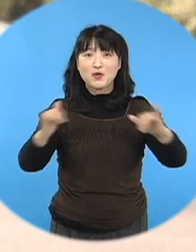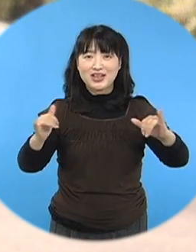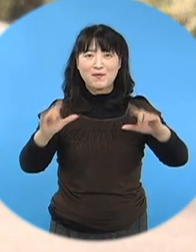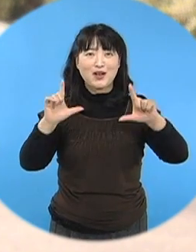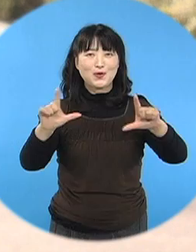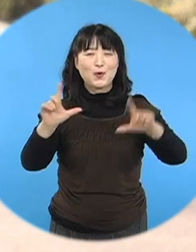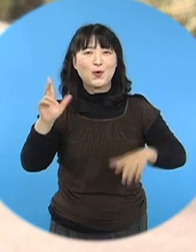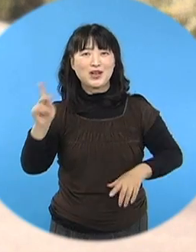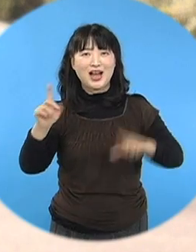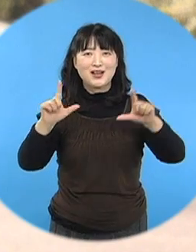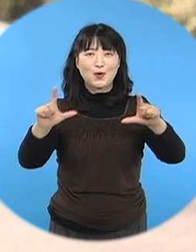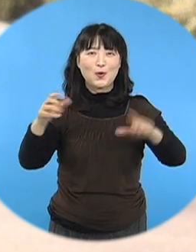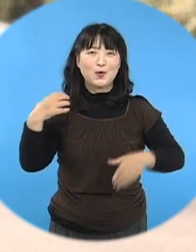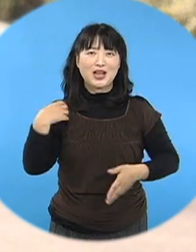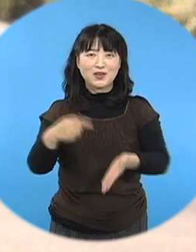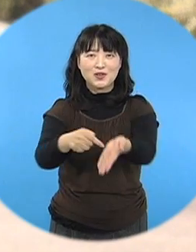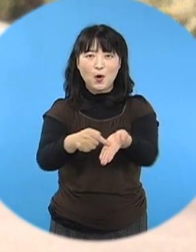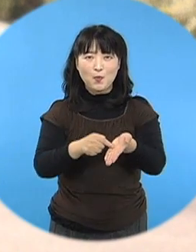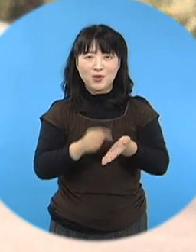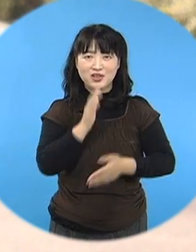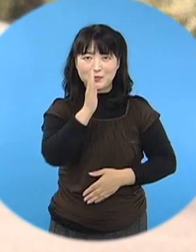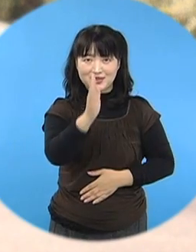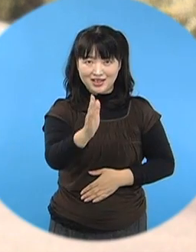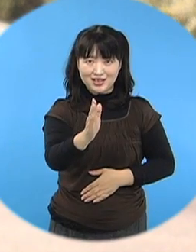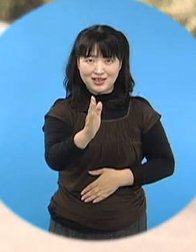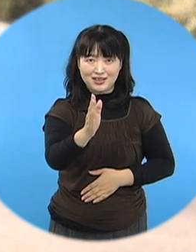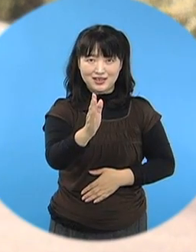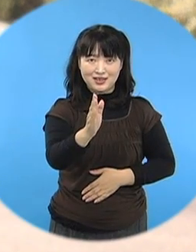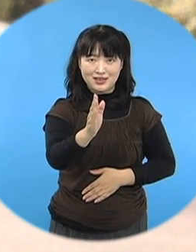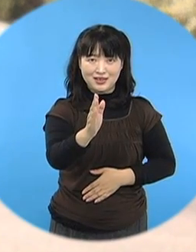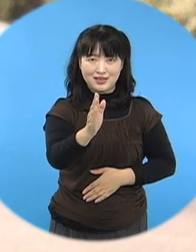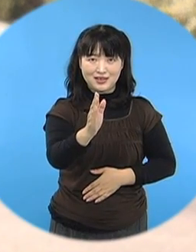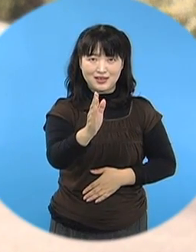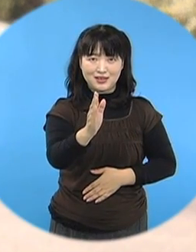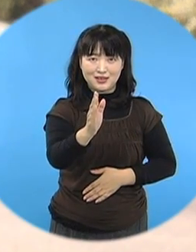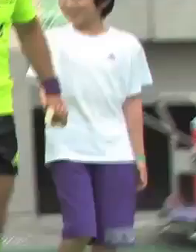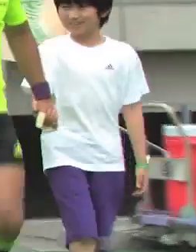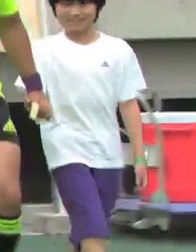報課・広報担当までお申し込みください。